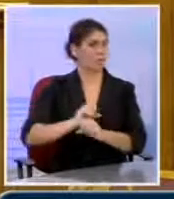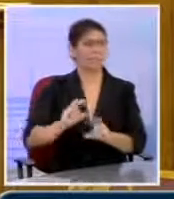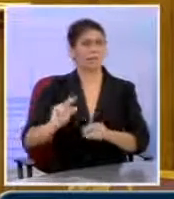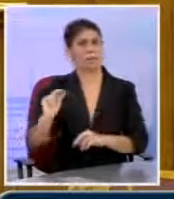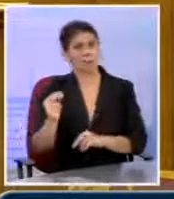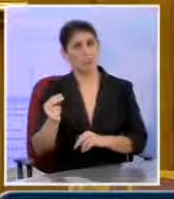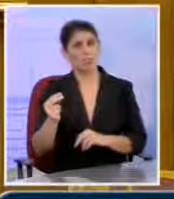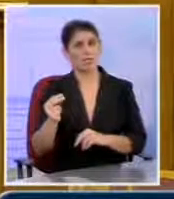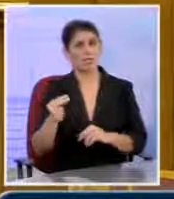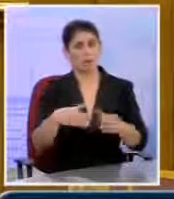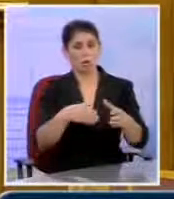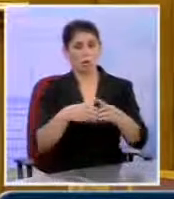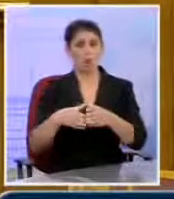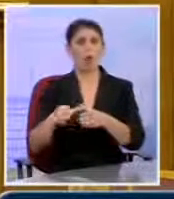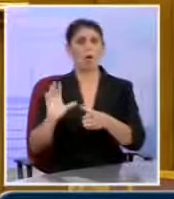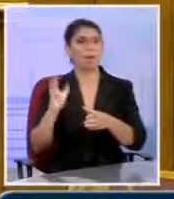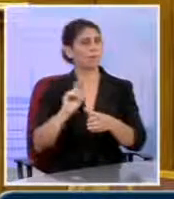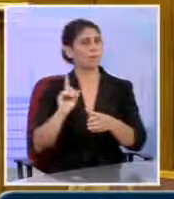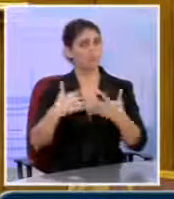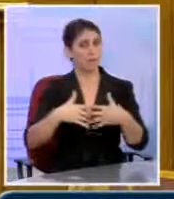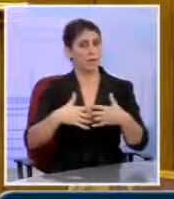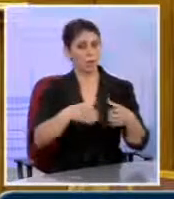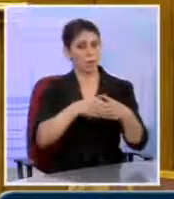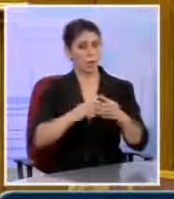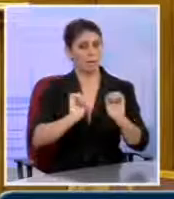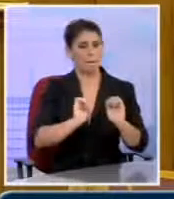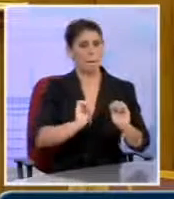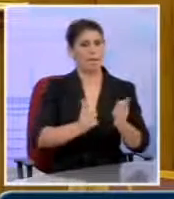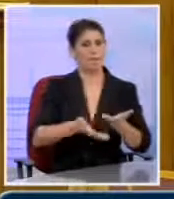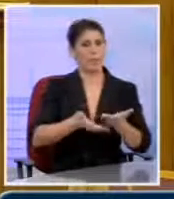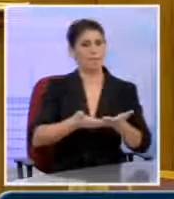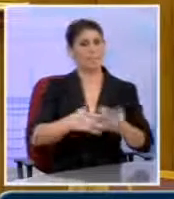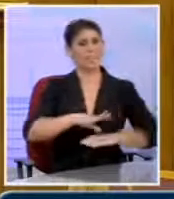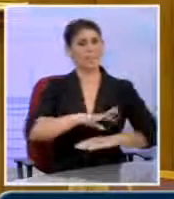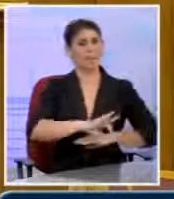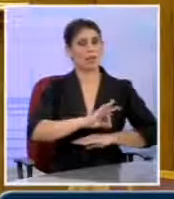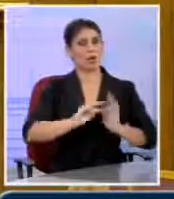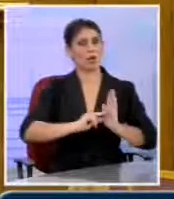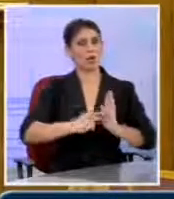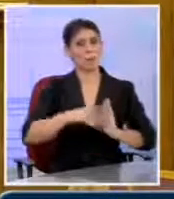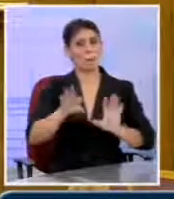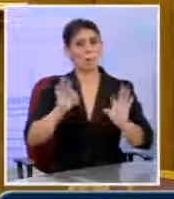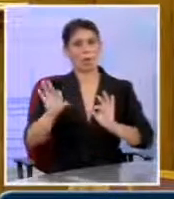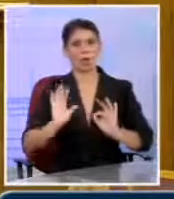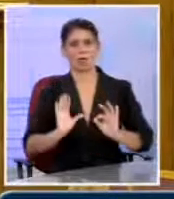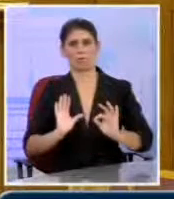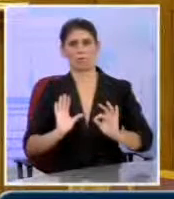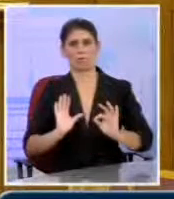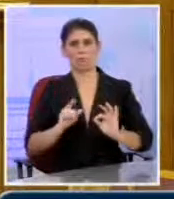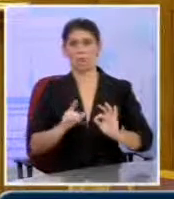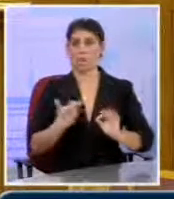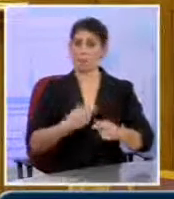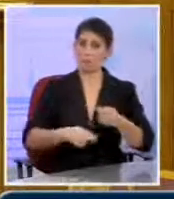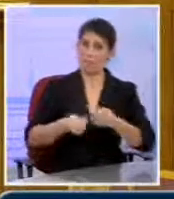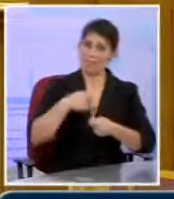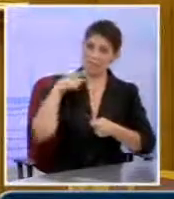πολιτισμικές πλατφόρμες. Ήταν μηχανισμοί και ομάδες πίεσης για την εξυπηρέτηση στρατηγικών οικονομικών επιλογών. Αφού στις